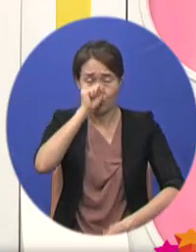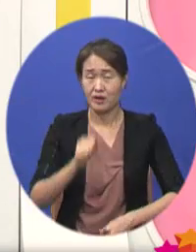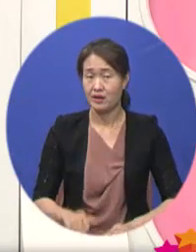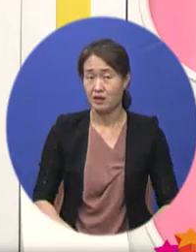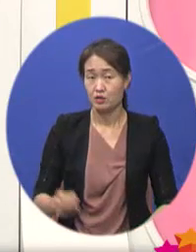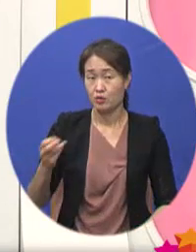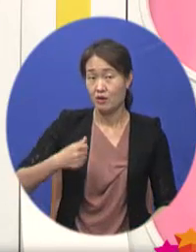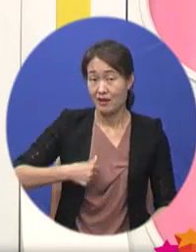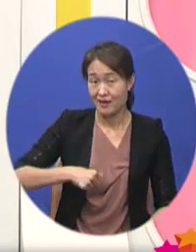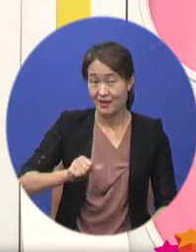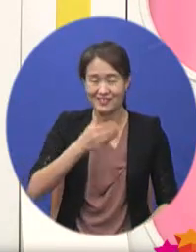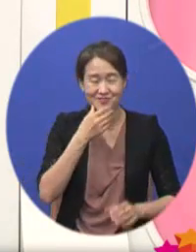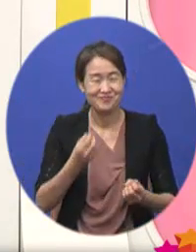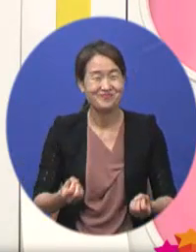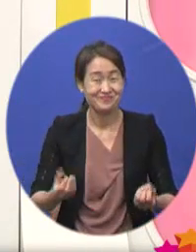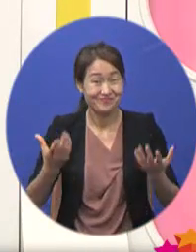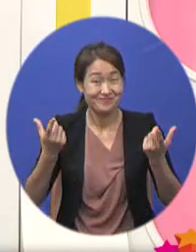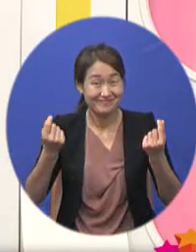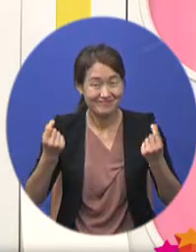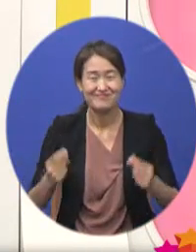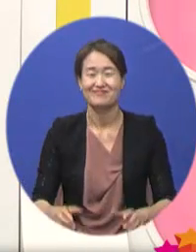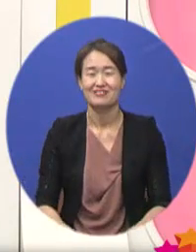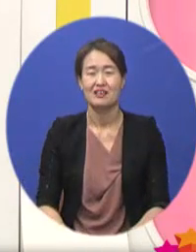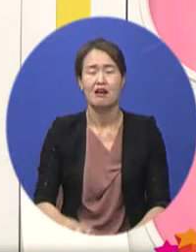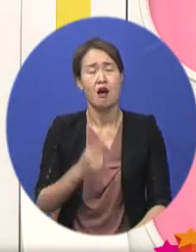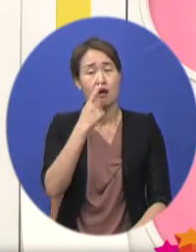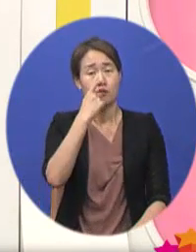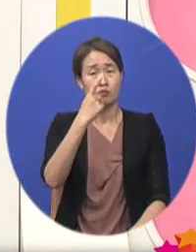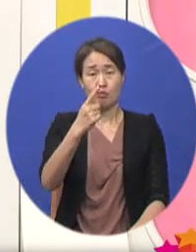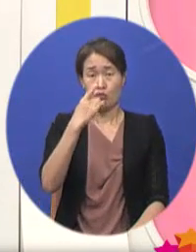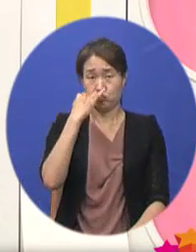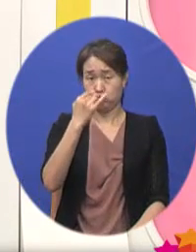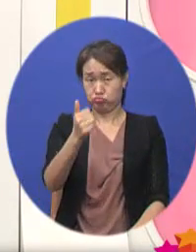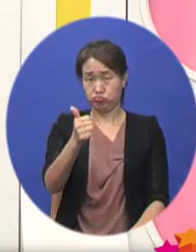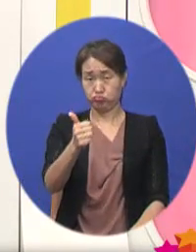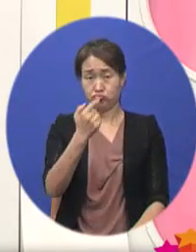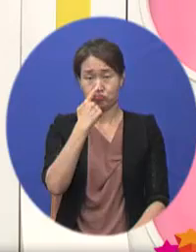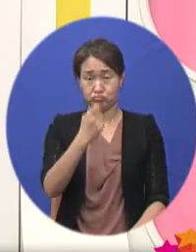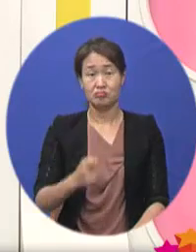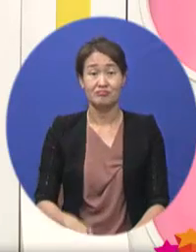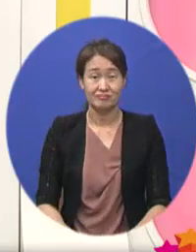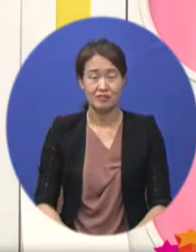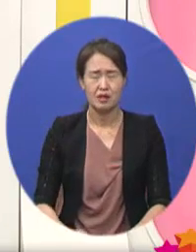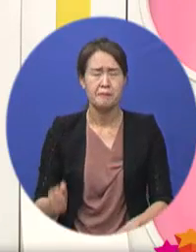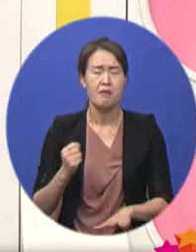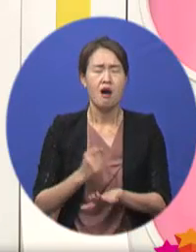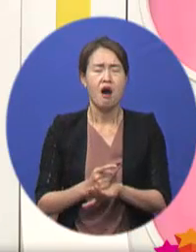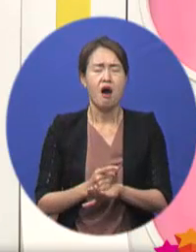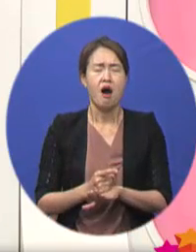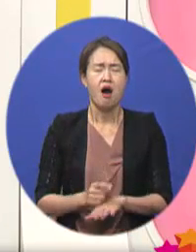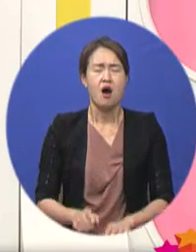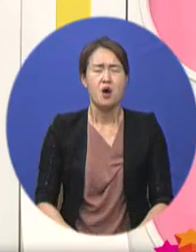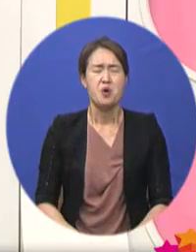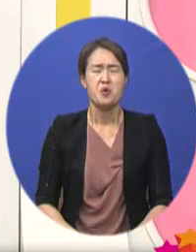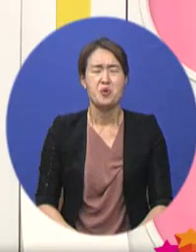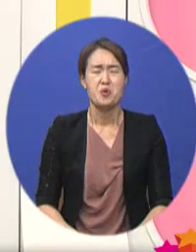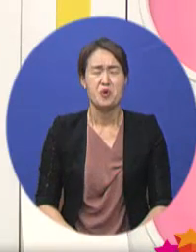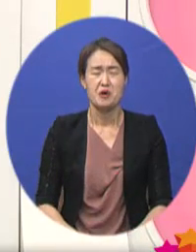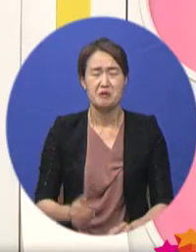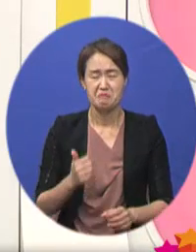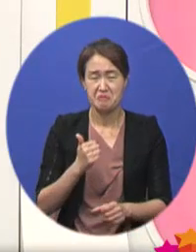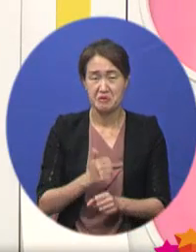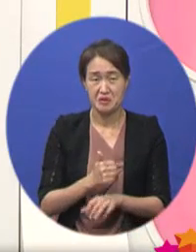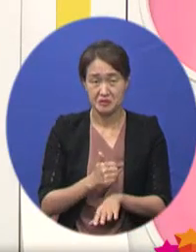솔직하시고 또 아드님 축하드리고 네. 예, 고맙습니다. 멋져. 나 어머니 멋져. 네, 네 벌써 마지막 참여자분. 원래는 그러네.